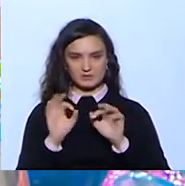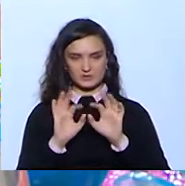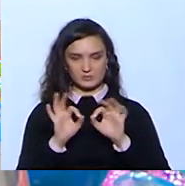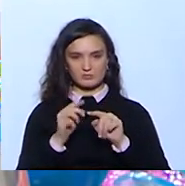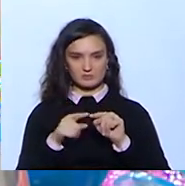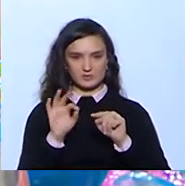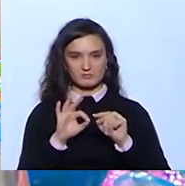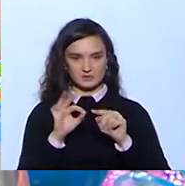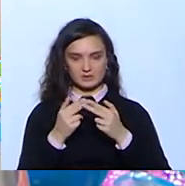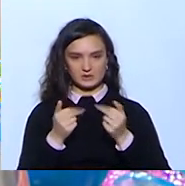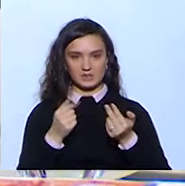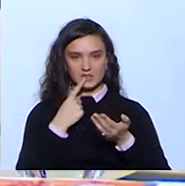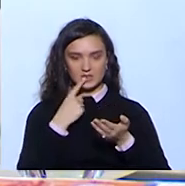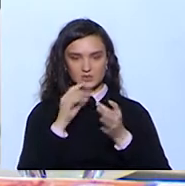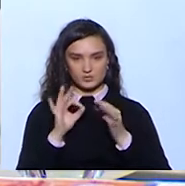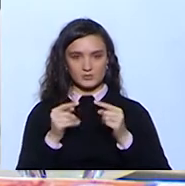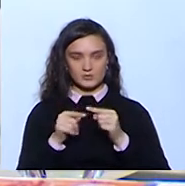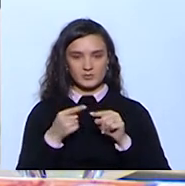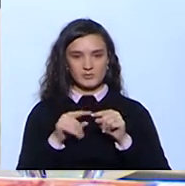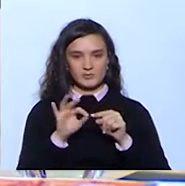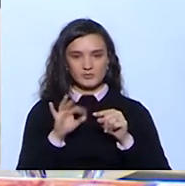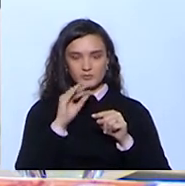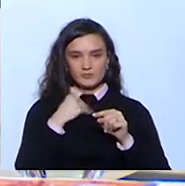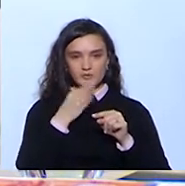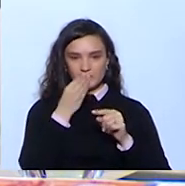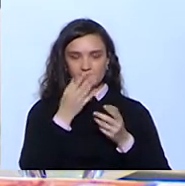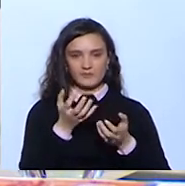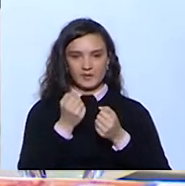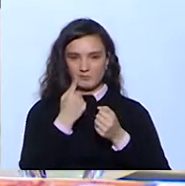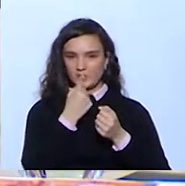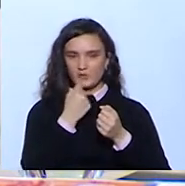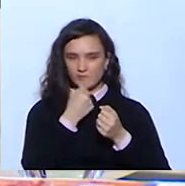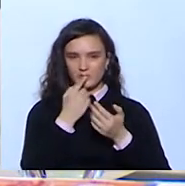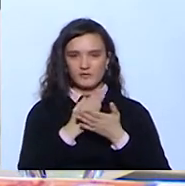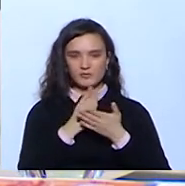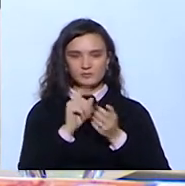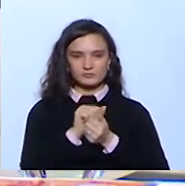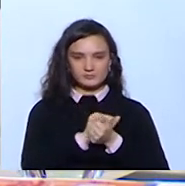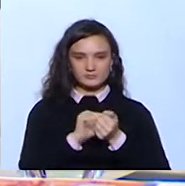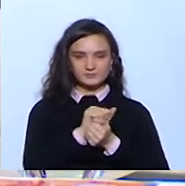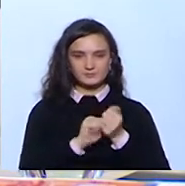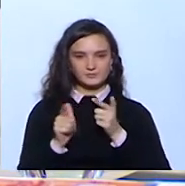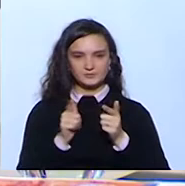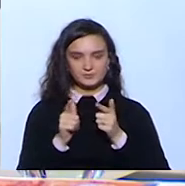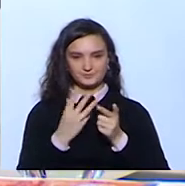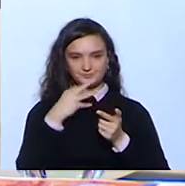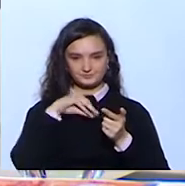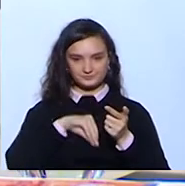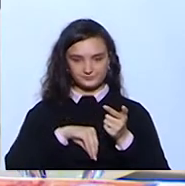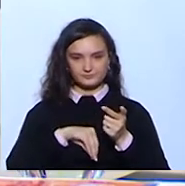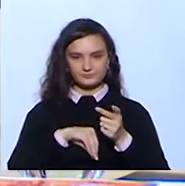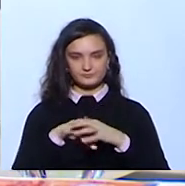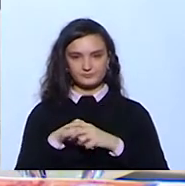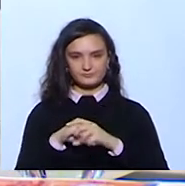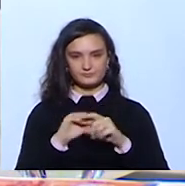საუბრობდით ამაზე, დიახ, ენაზე. Დიახ, ზუსტად ამაზე. როდესაც ჩვენ საკვებს ვიღებთ პირის ღრუში, გვიწევს რომ დავღეჭოთ, მოვამზადოთ, გადასაყლაპოთ,